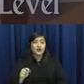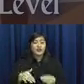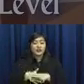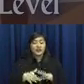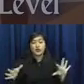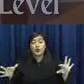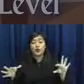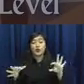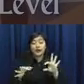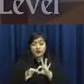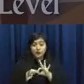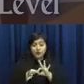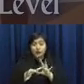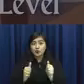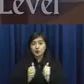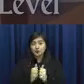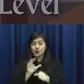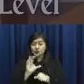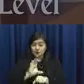niyo nag-area, ilan?